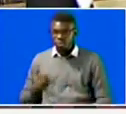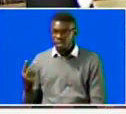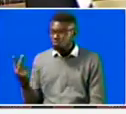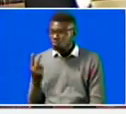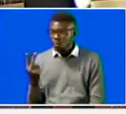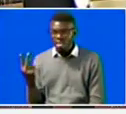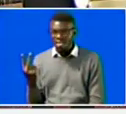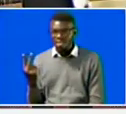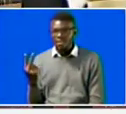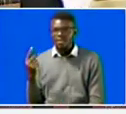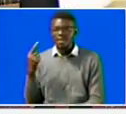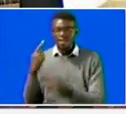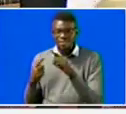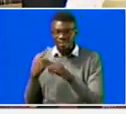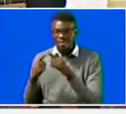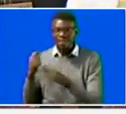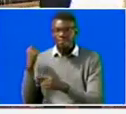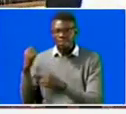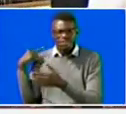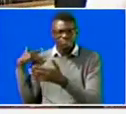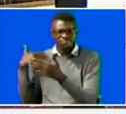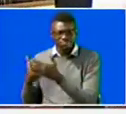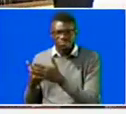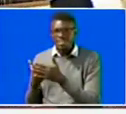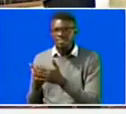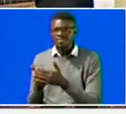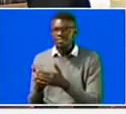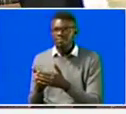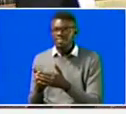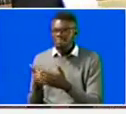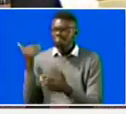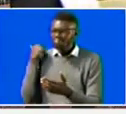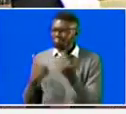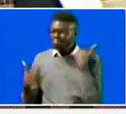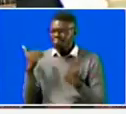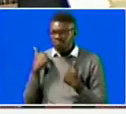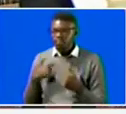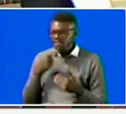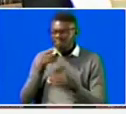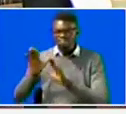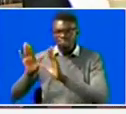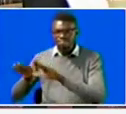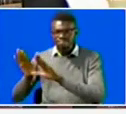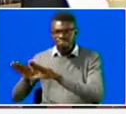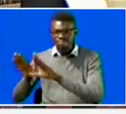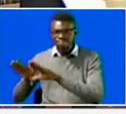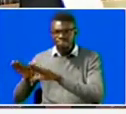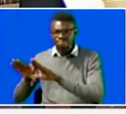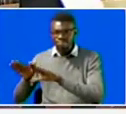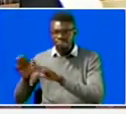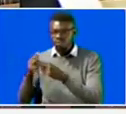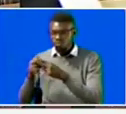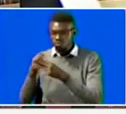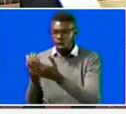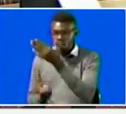sana. Mesumbua miaka tano. Wanasumbua kwa Facebook, wanatumia ma messages. Nikaambia tulia. Nitakuja kuweka studio